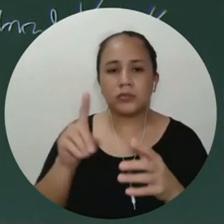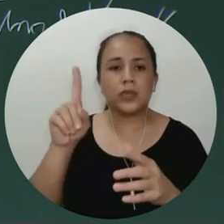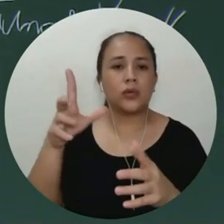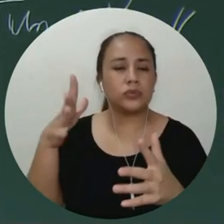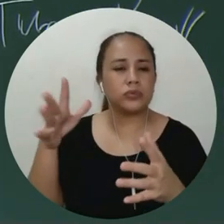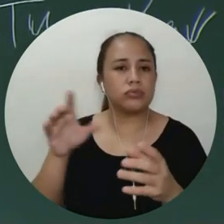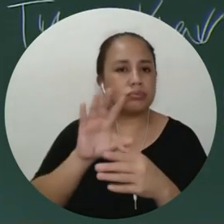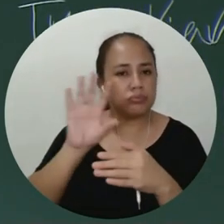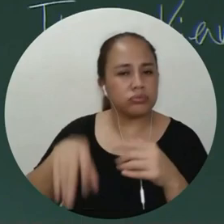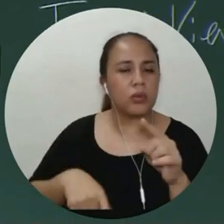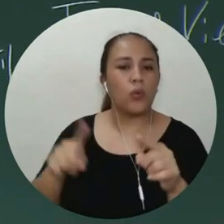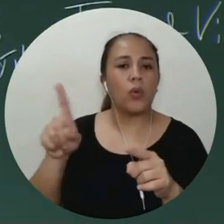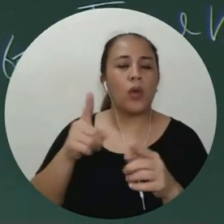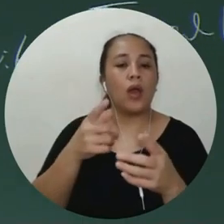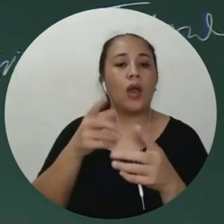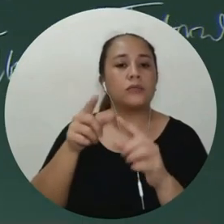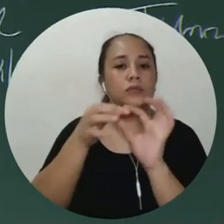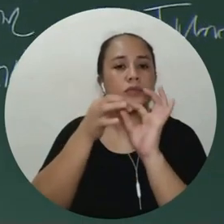우리